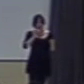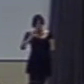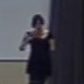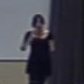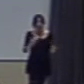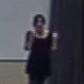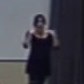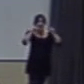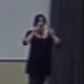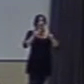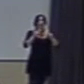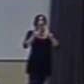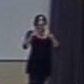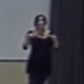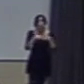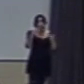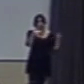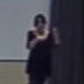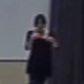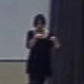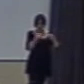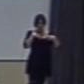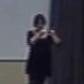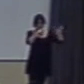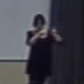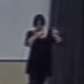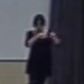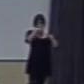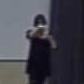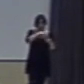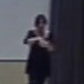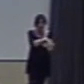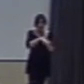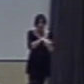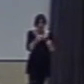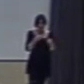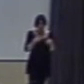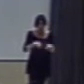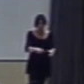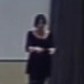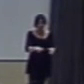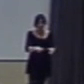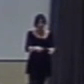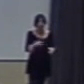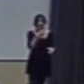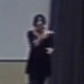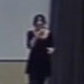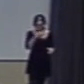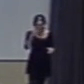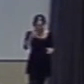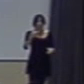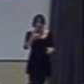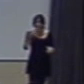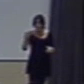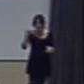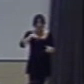Responsabilitat Social Corporativa de la Corporació Catalana de Mitjans Audiovisuals, àrea des de la qual s'impulsen accions solidàries, es promou l'art,